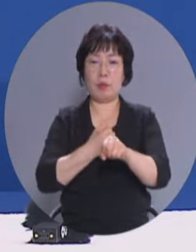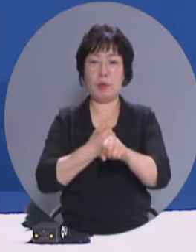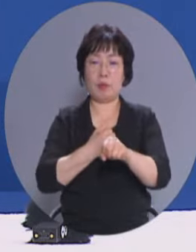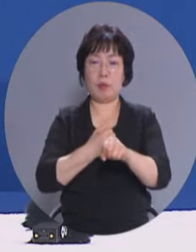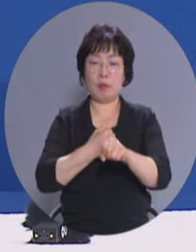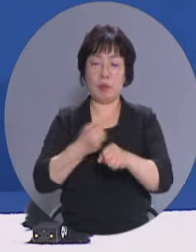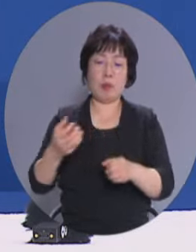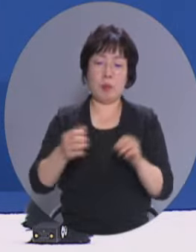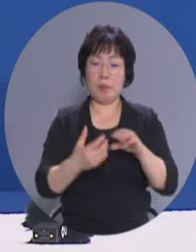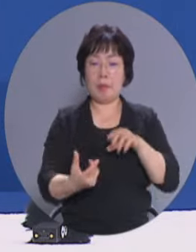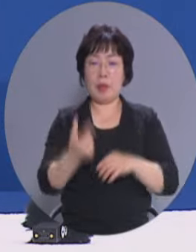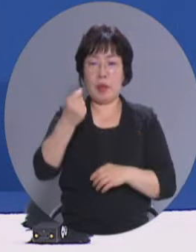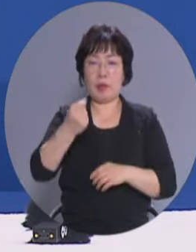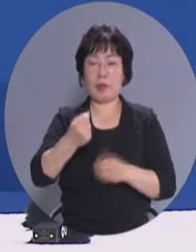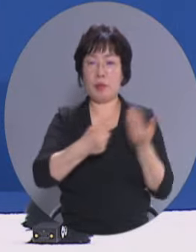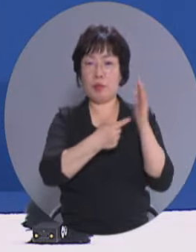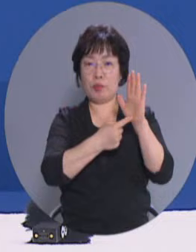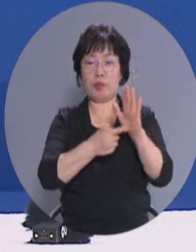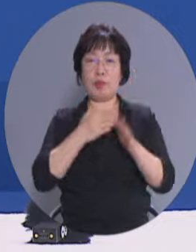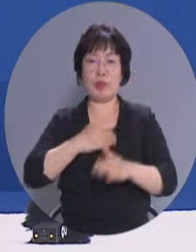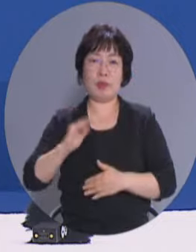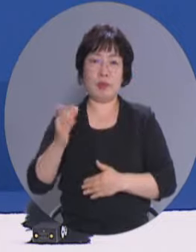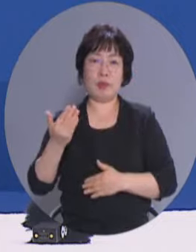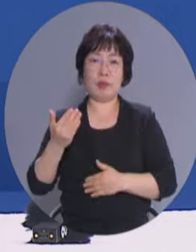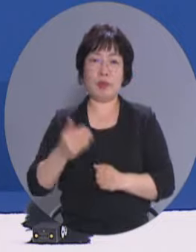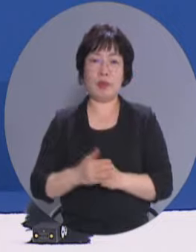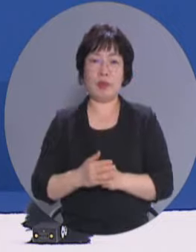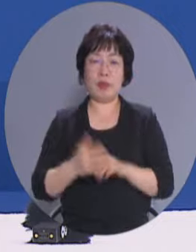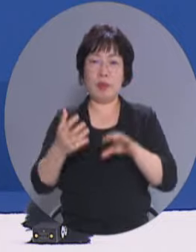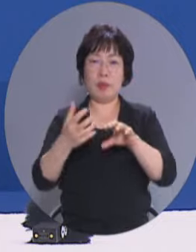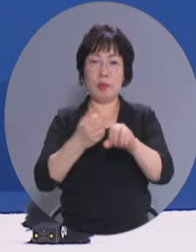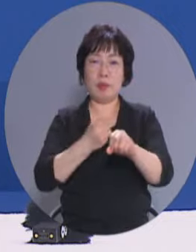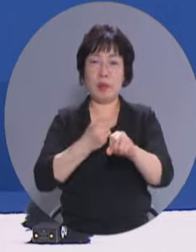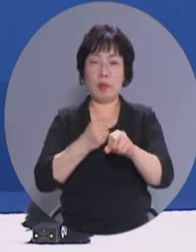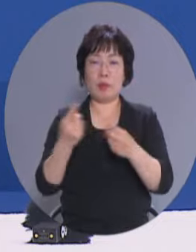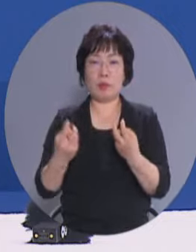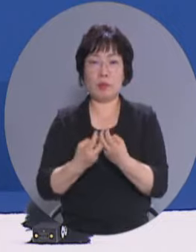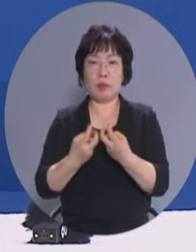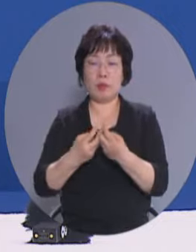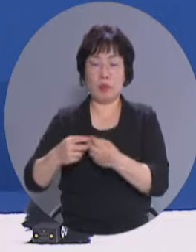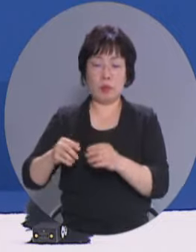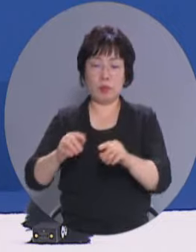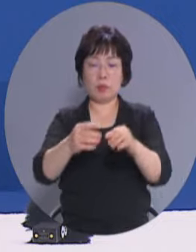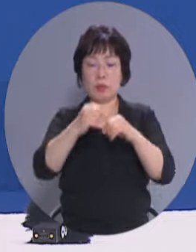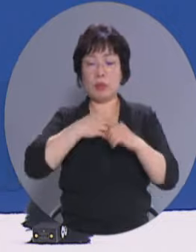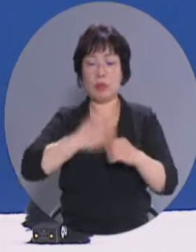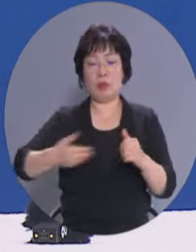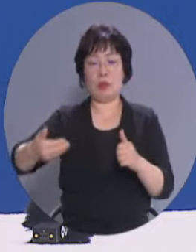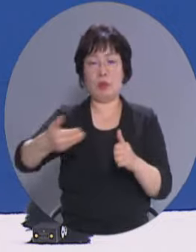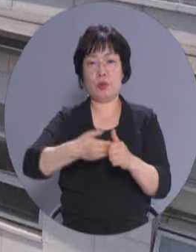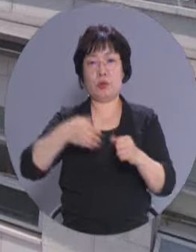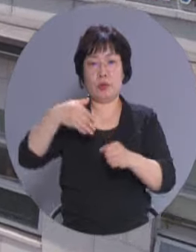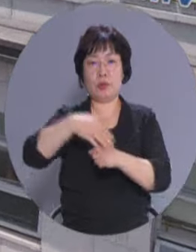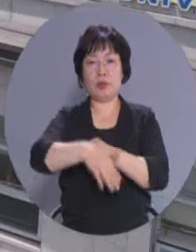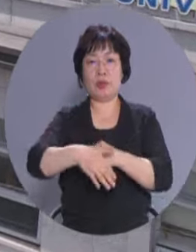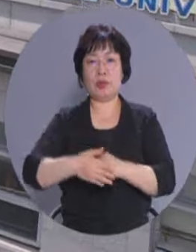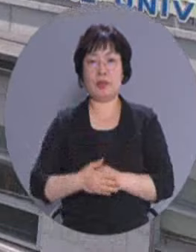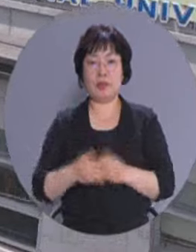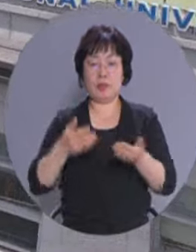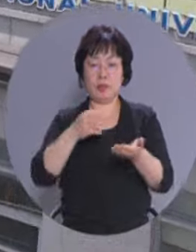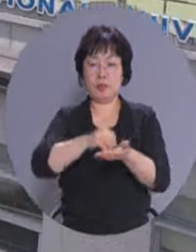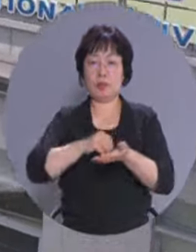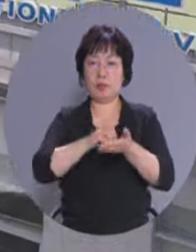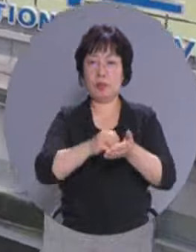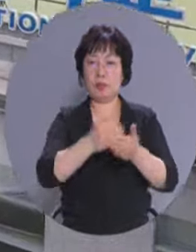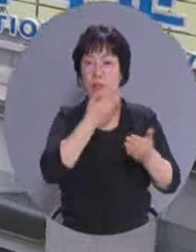그때 그 자리에서 알았고 이제 그리고 바로 전 어떻게 보면 이제 일방적인 통보일 수도 있죠. 신청서의